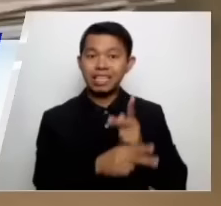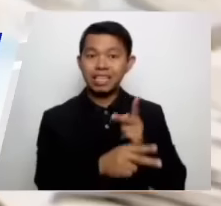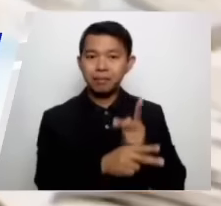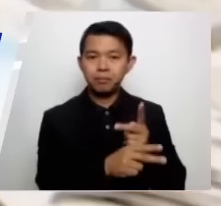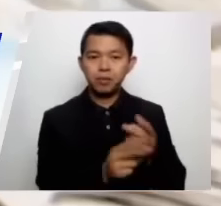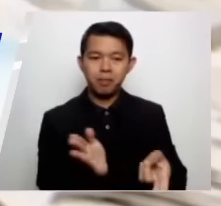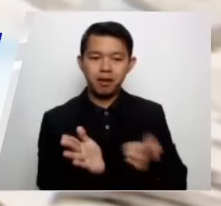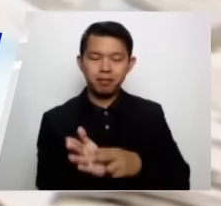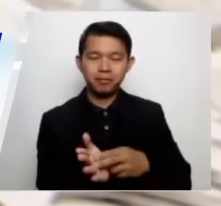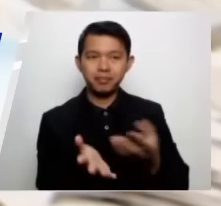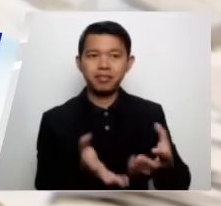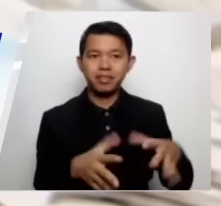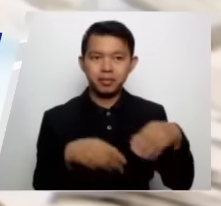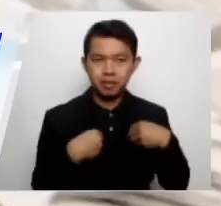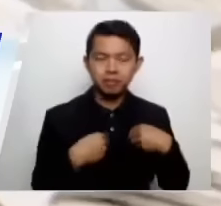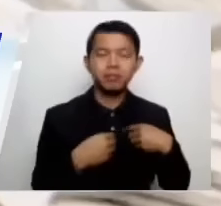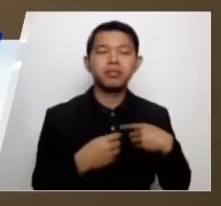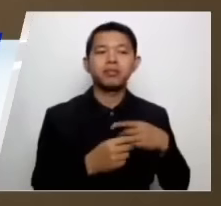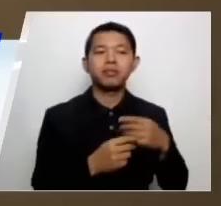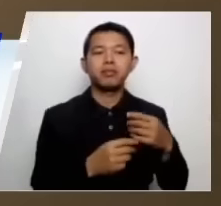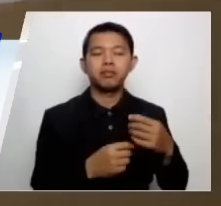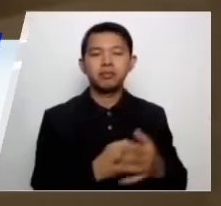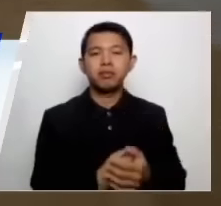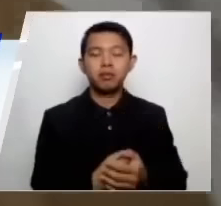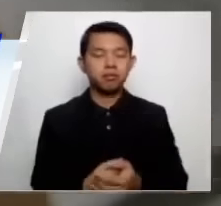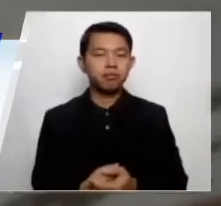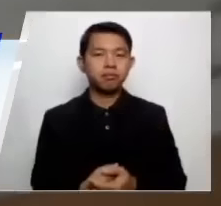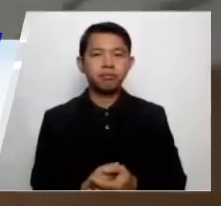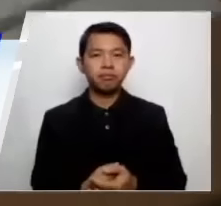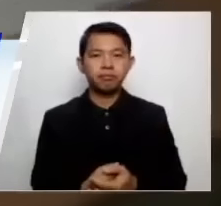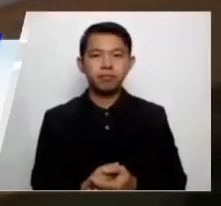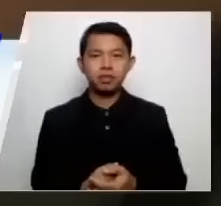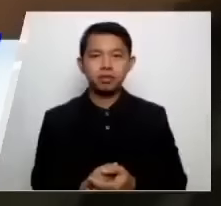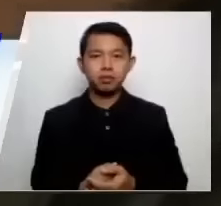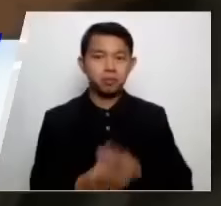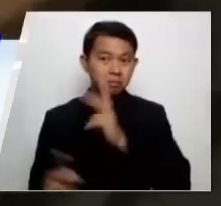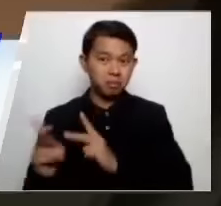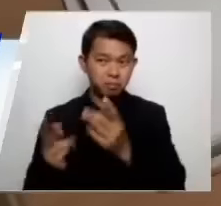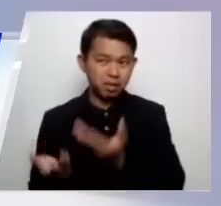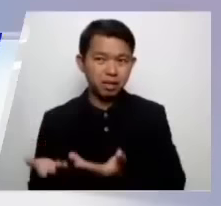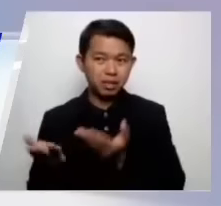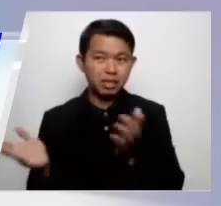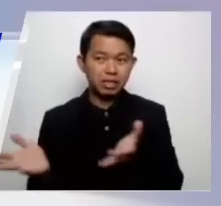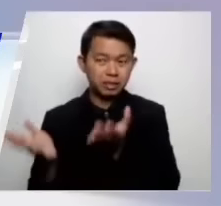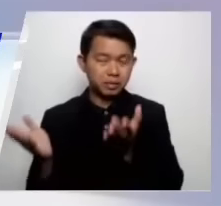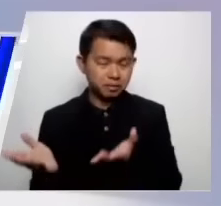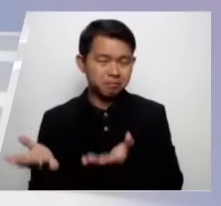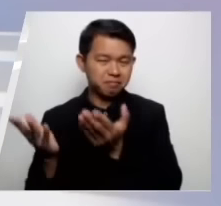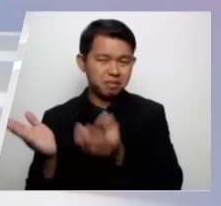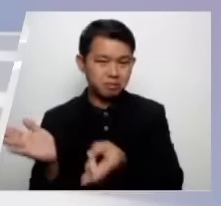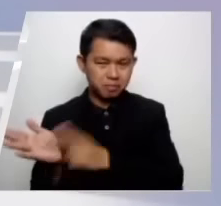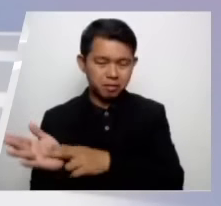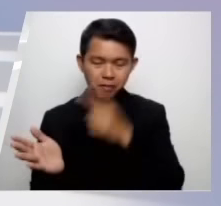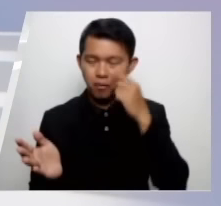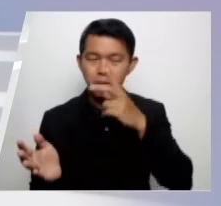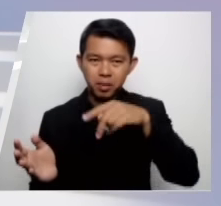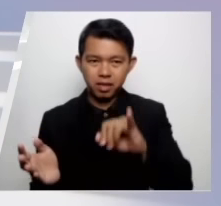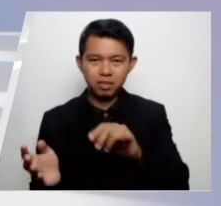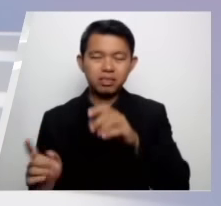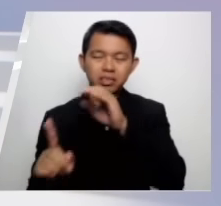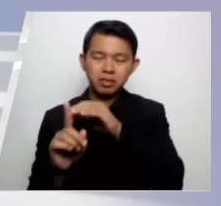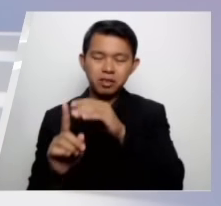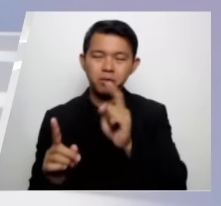COMELEC. Sinusubukan pa namin kunan ng reaksyon ang mga nagsusulong ng pirma para sa People's Initiative. Ayon naman sa isang kongresista, hindi